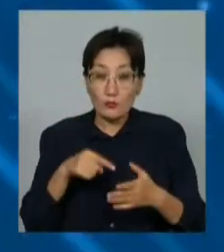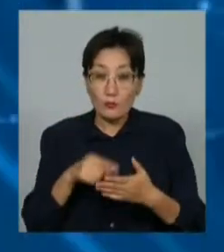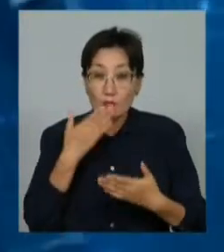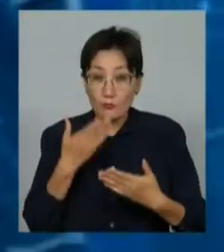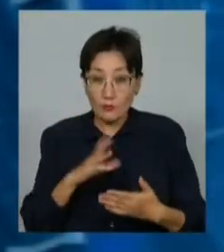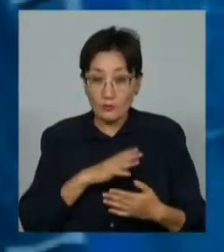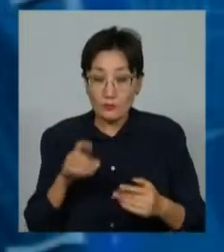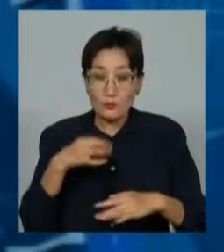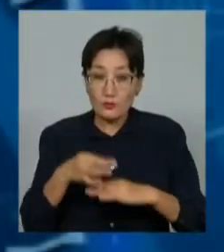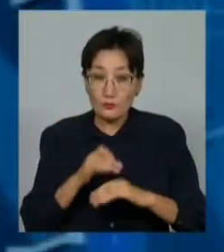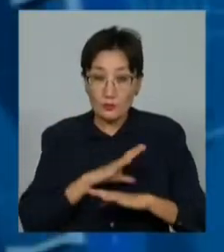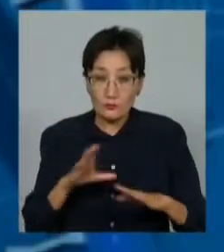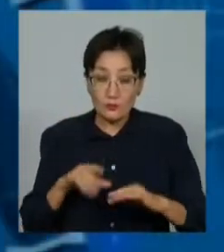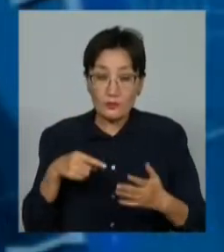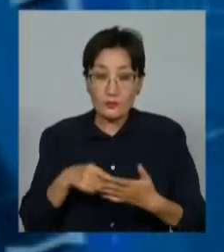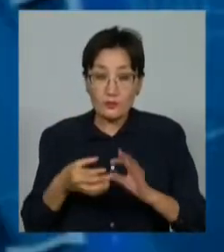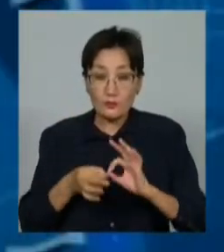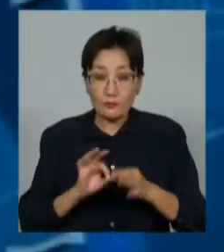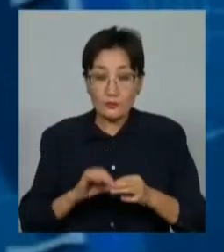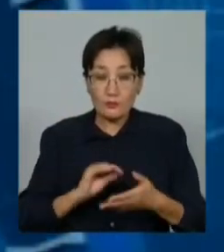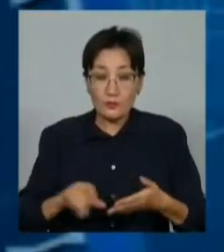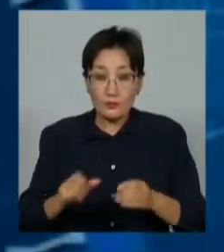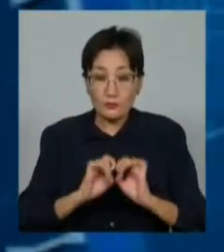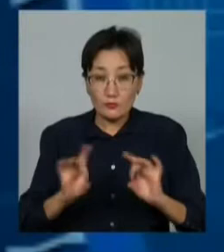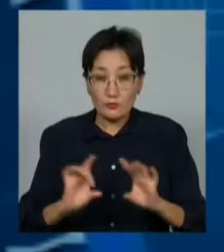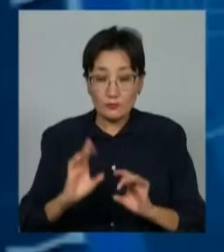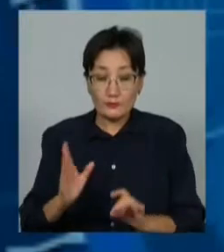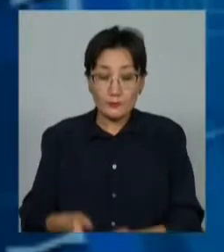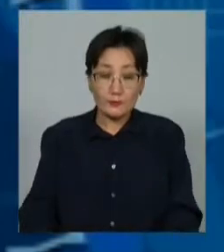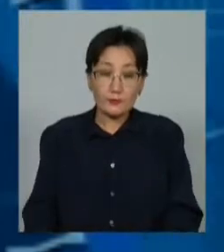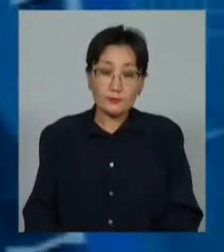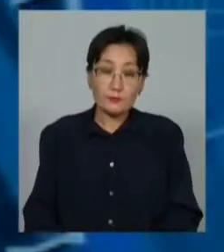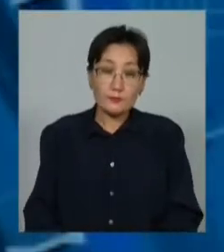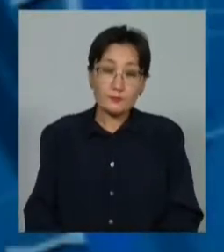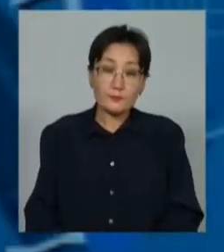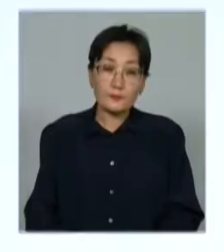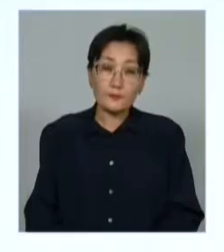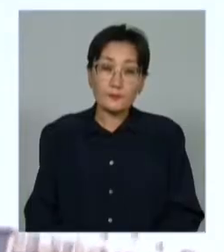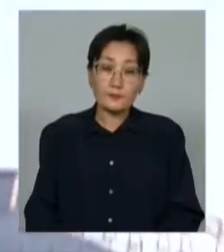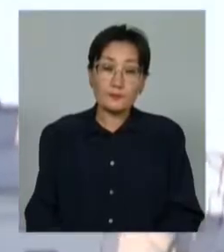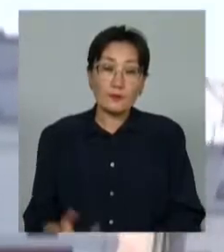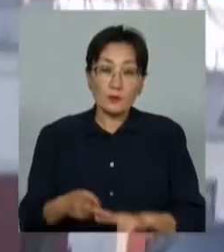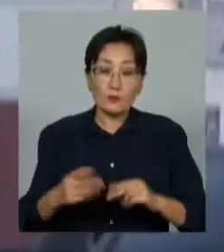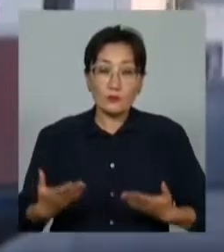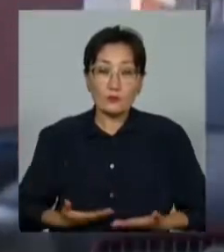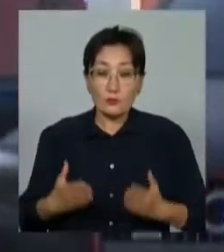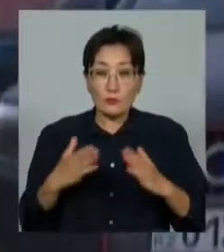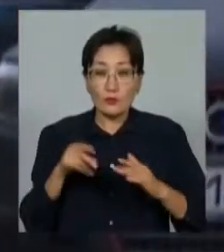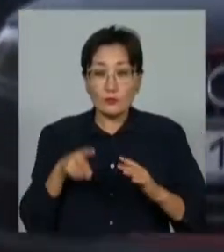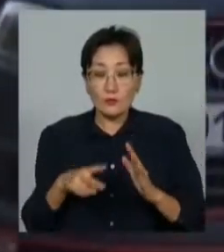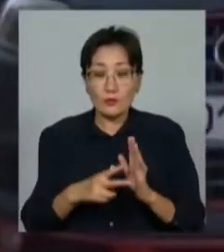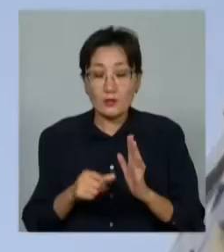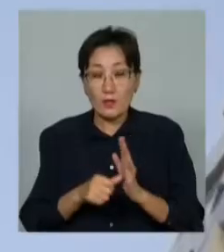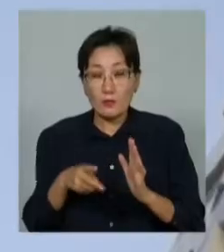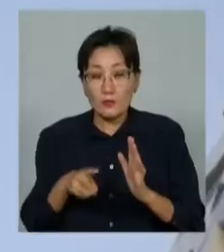алайда жауап болмапты. Мәселенің мән-жайын әріптесім Қаламқас Нысанбай анықтап көрді. Бұл тұрғын үй